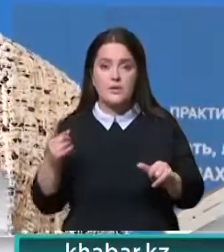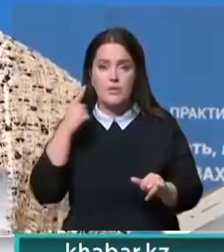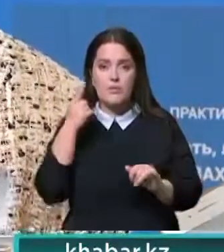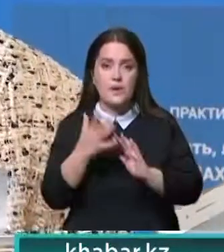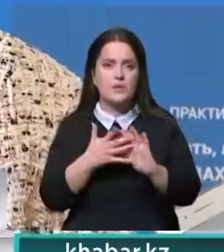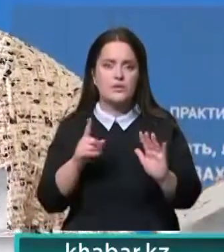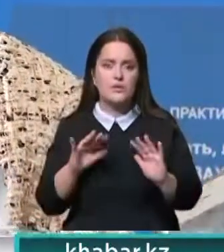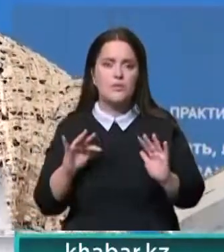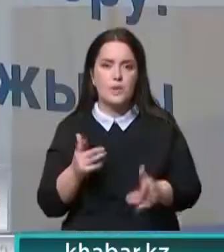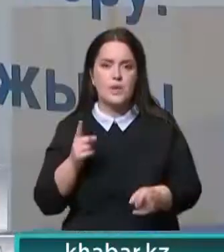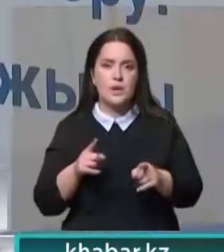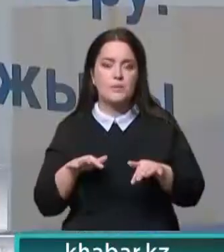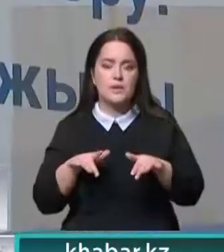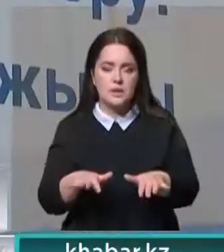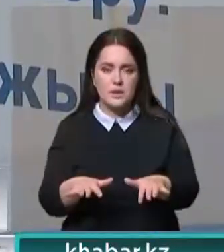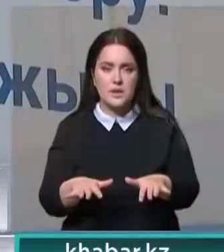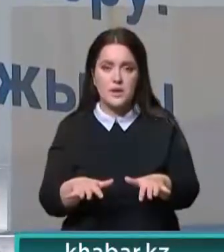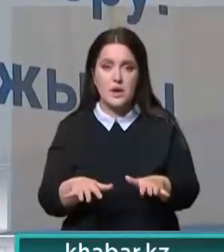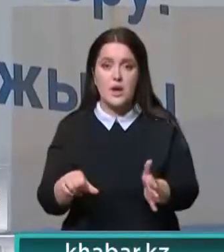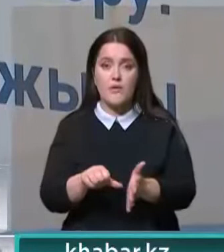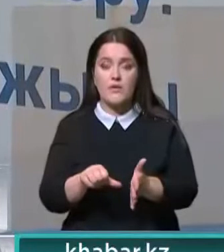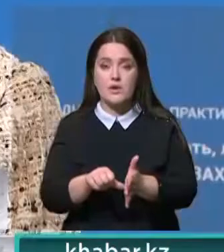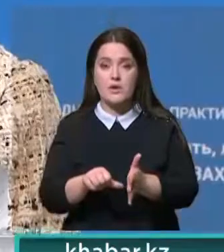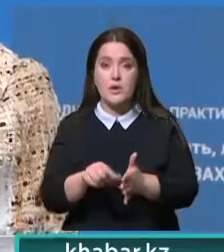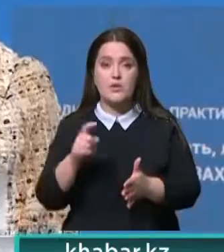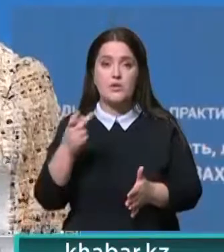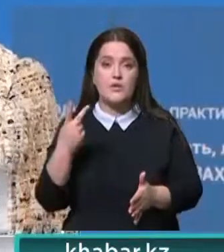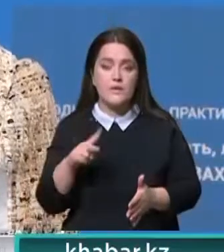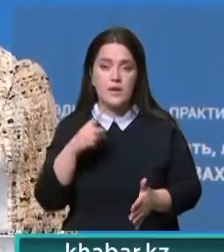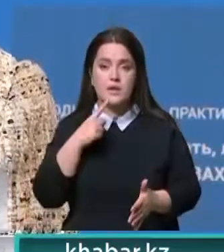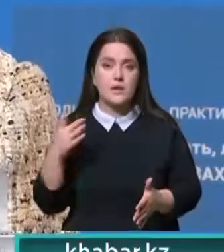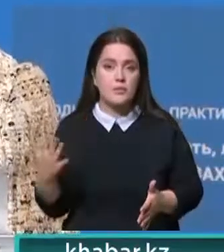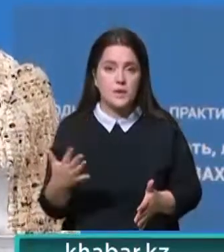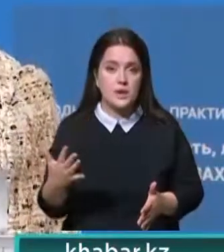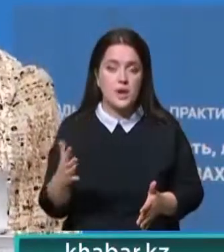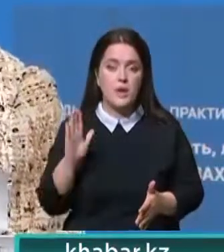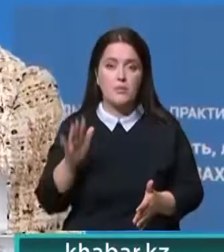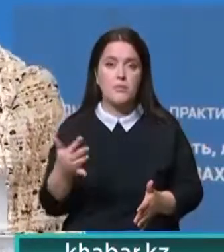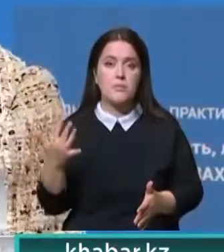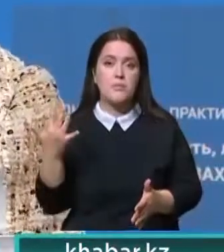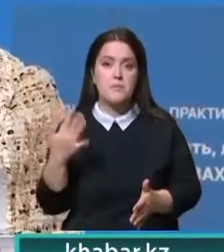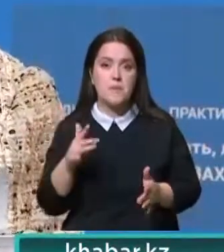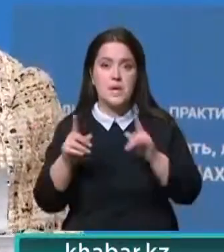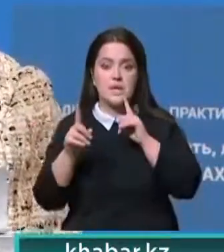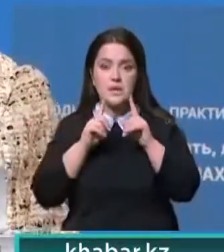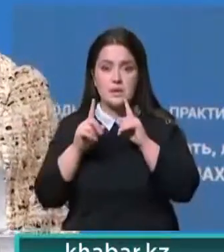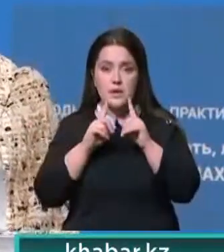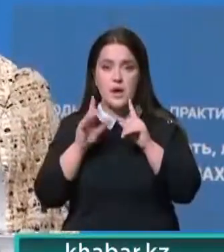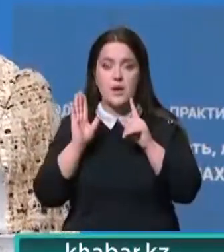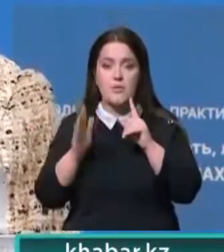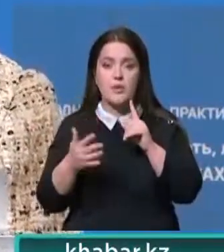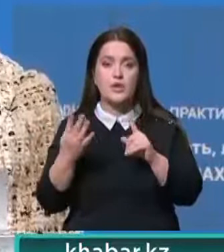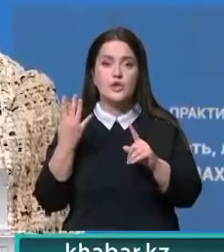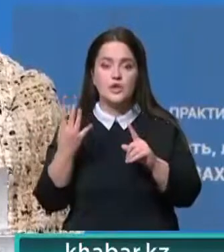что происходит на самом деле на практике. Выступает 120 спикеров, будет 50 заседаний секции, будет